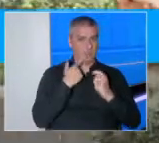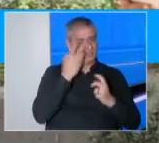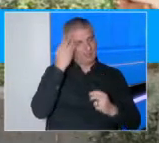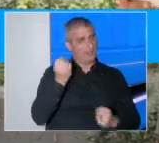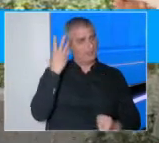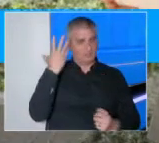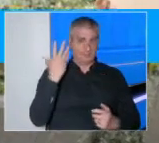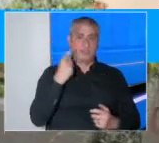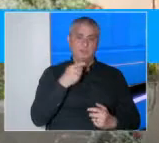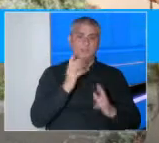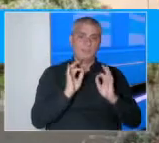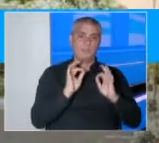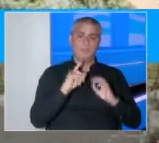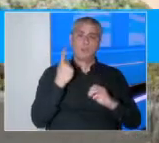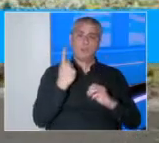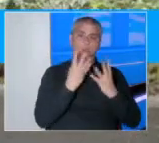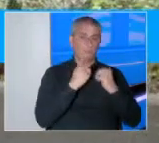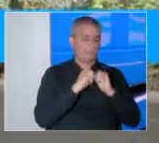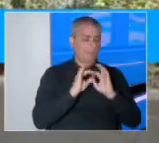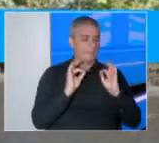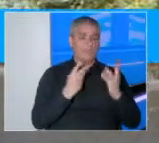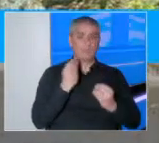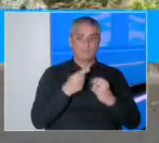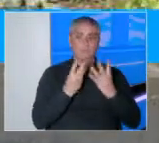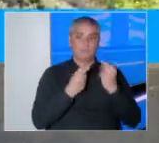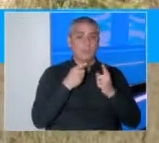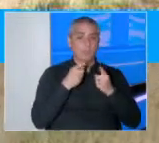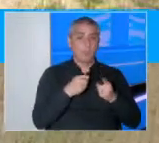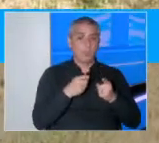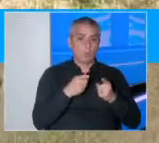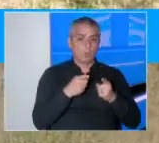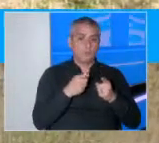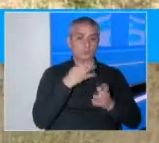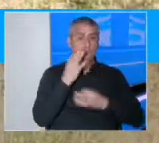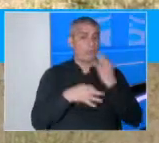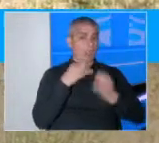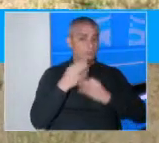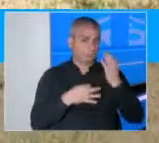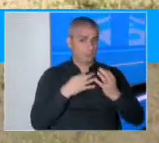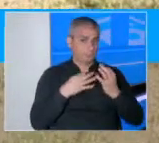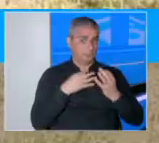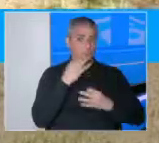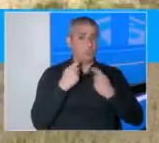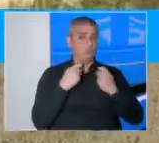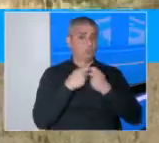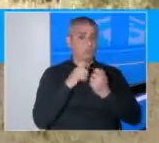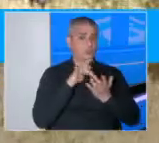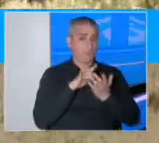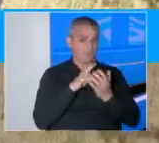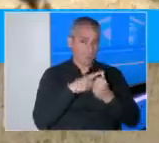מאחורינו. אז ככה באמת כל משפחה מתחילה את המשחק. המשחק הוא בעצם שאלות, שאלות שקשורות